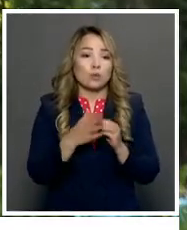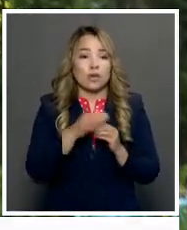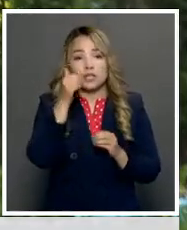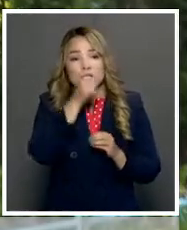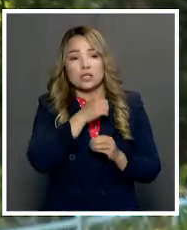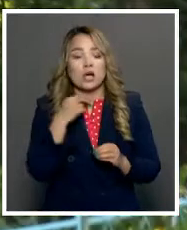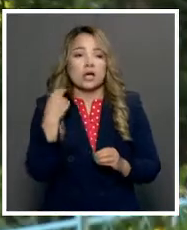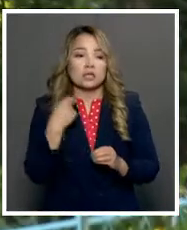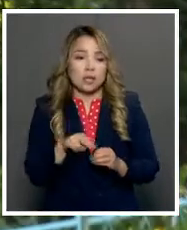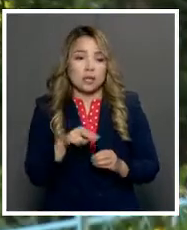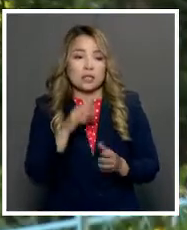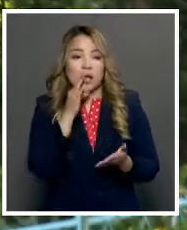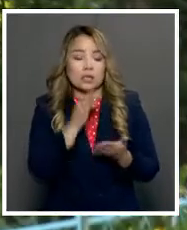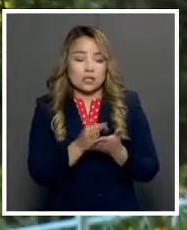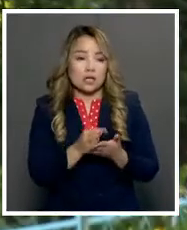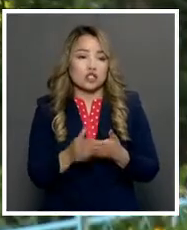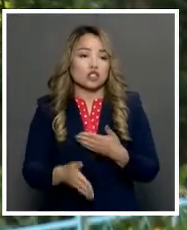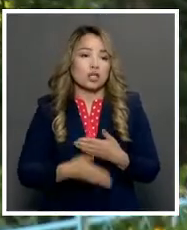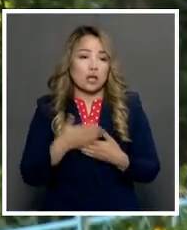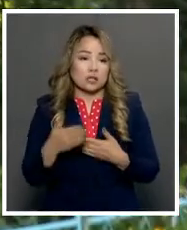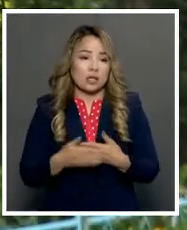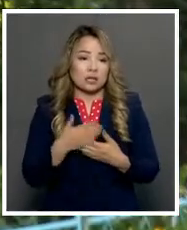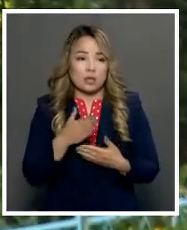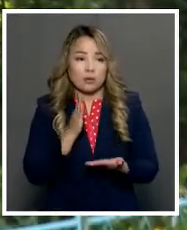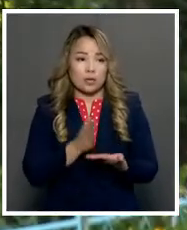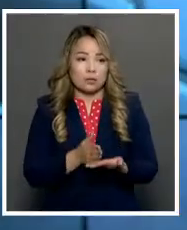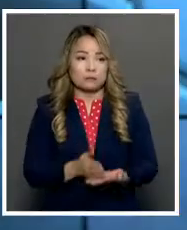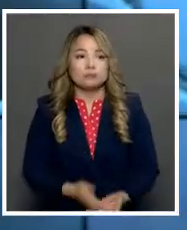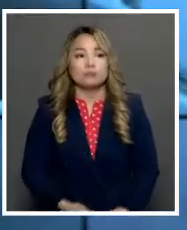дейін бас бостандығынан айыру жазасы көзделген.